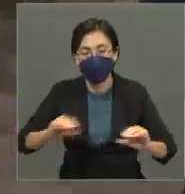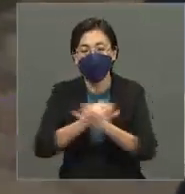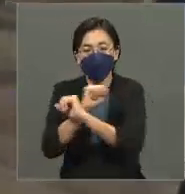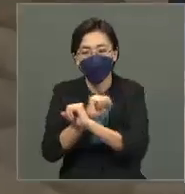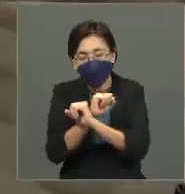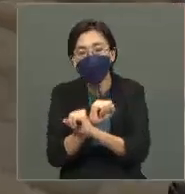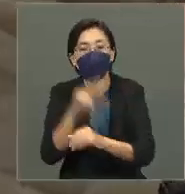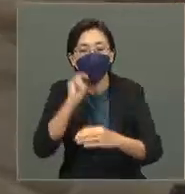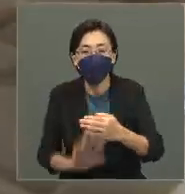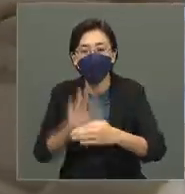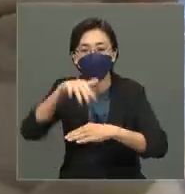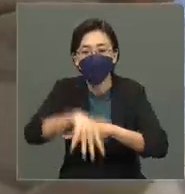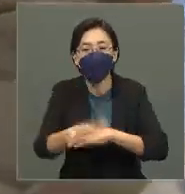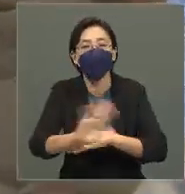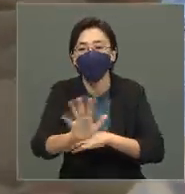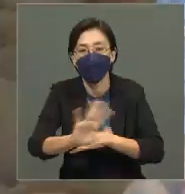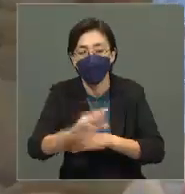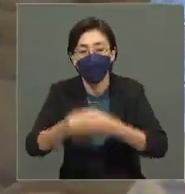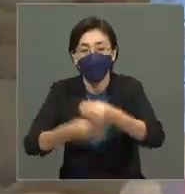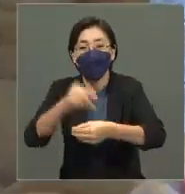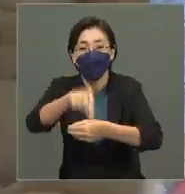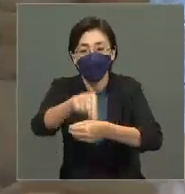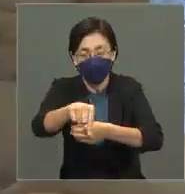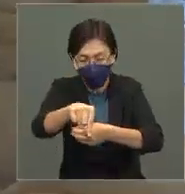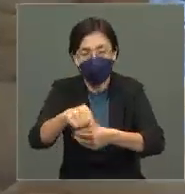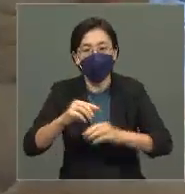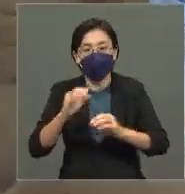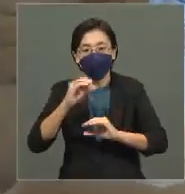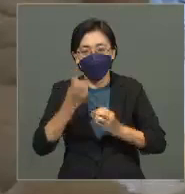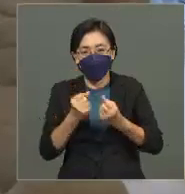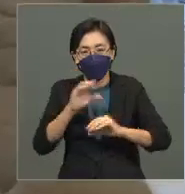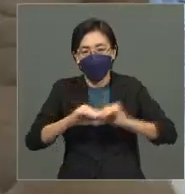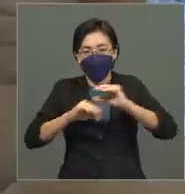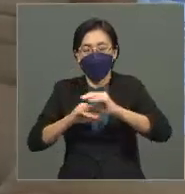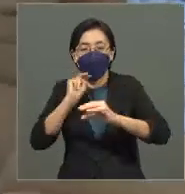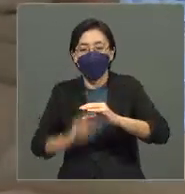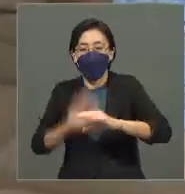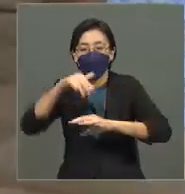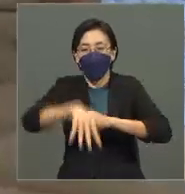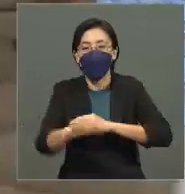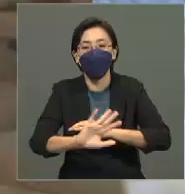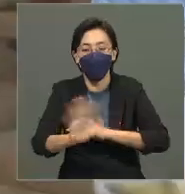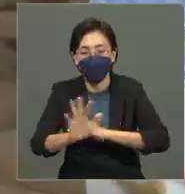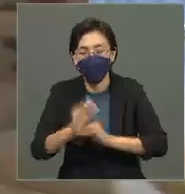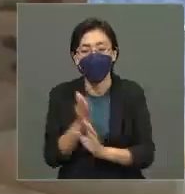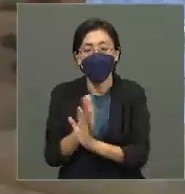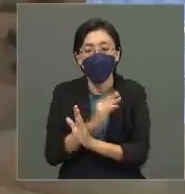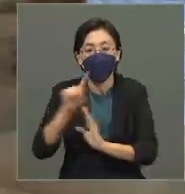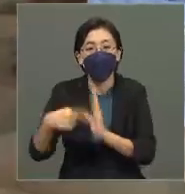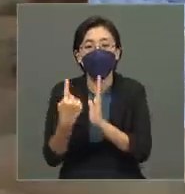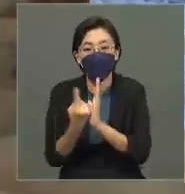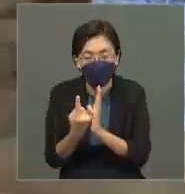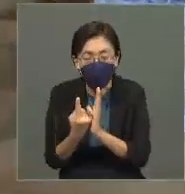านะครับเพื่อไม่ให้น้ำไหลเข้าในตัวตลาดเทศบาลเมืองเทศบาลเมืองสิงห์บุรีนะครับแต่ว่าเมื่อประมาณ1ชั่วโมงที่ผ่านมา